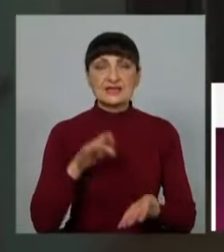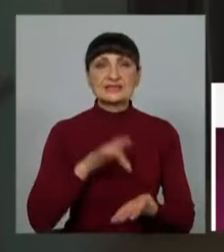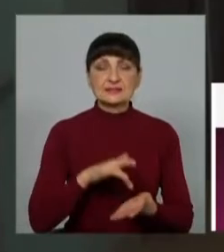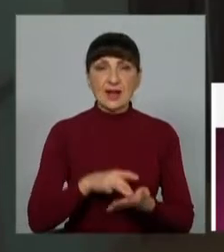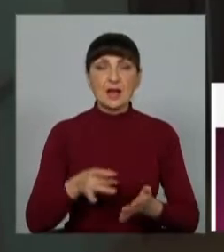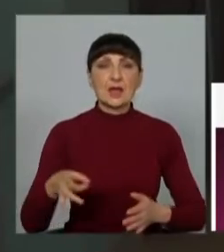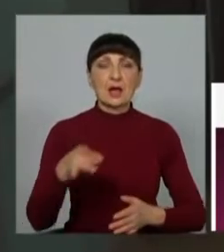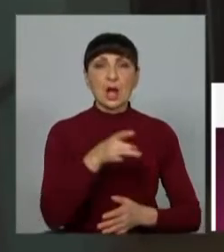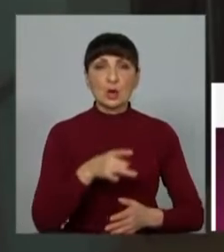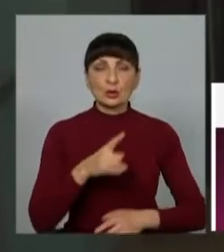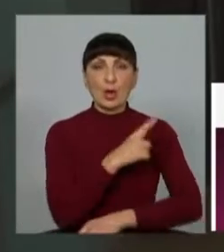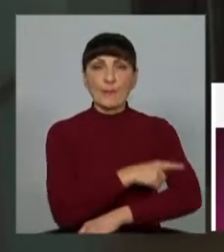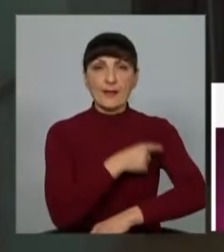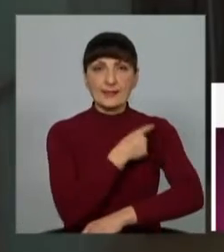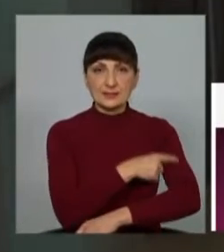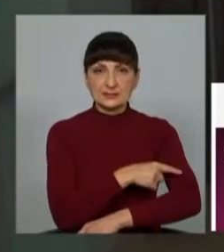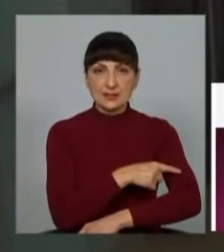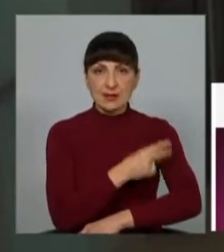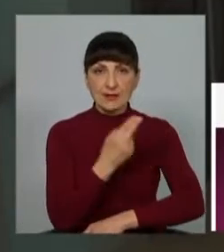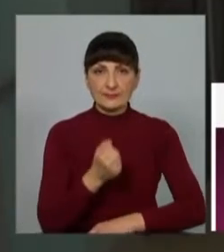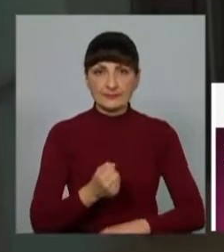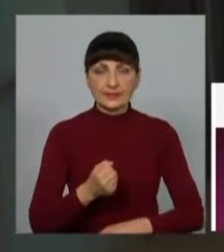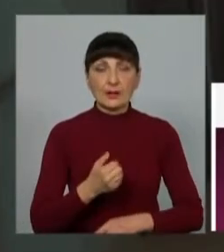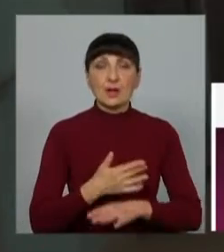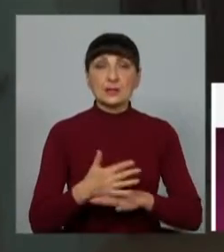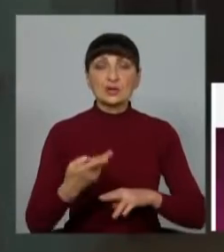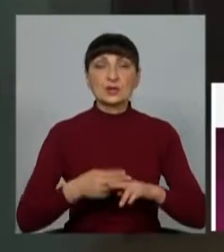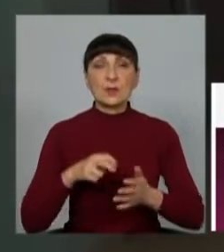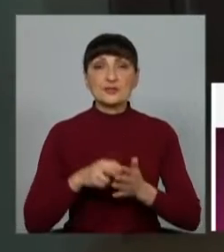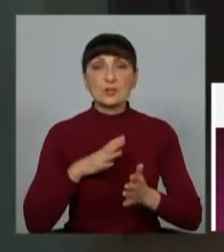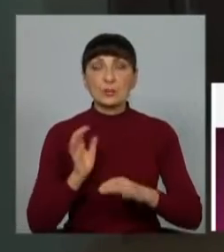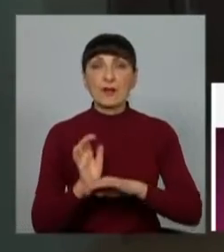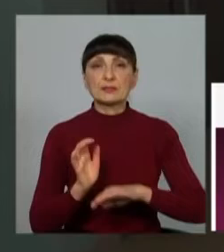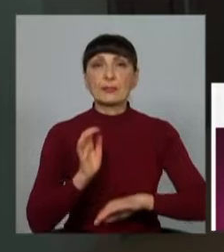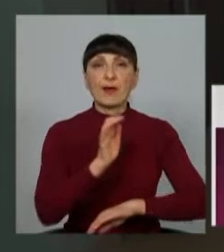центральную районную больницу. Далее это письмо было отправлено